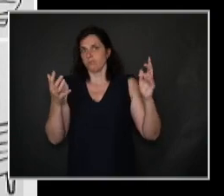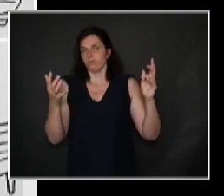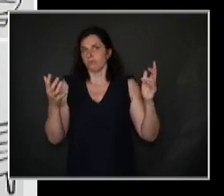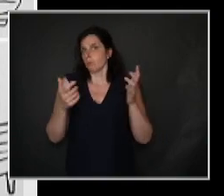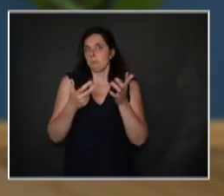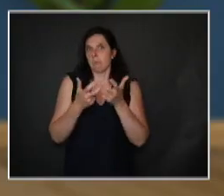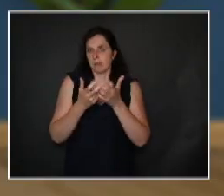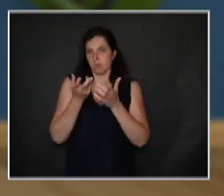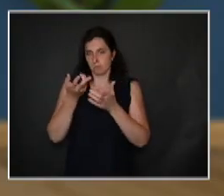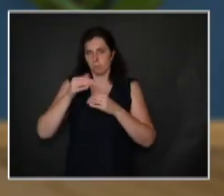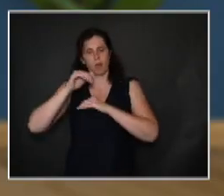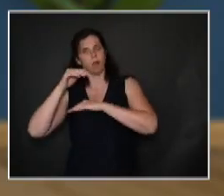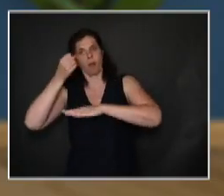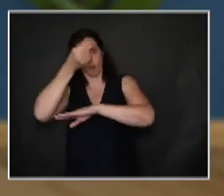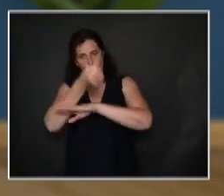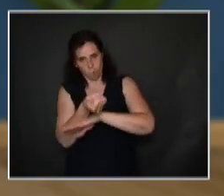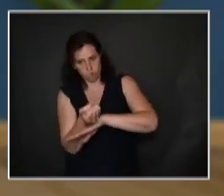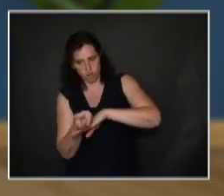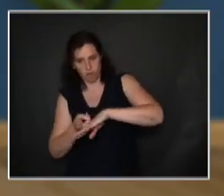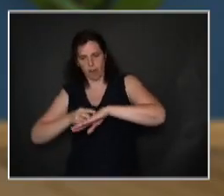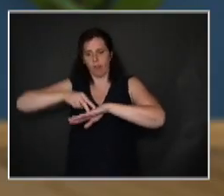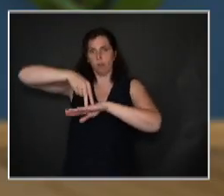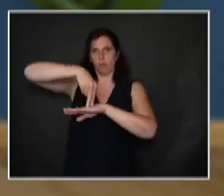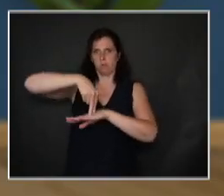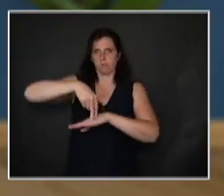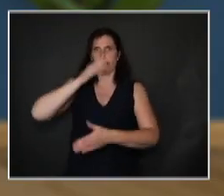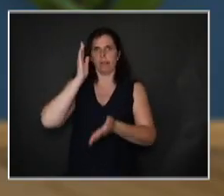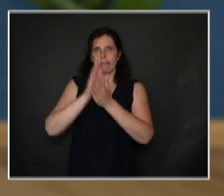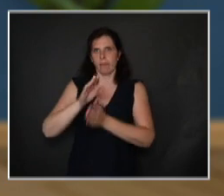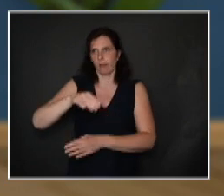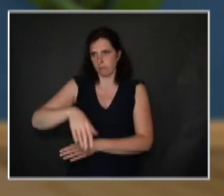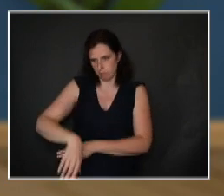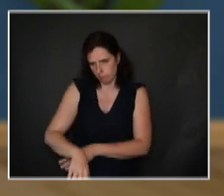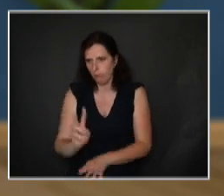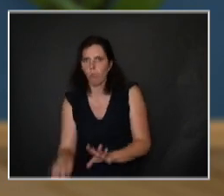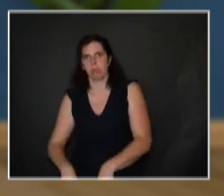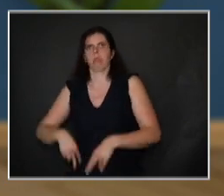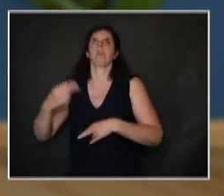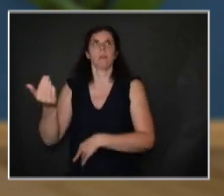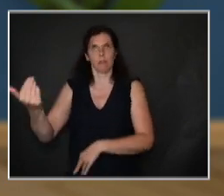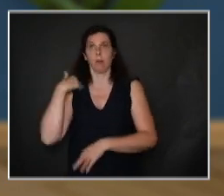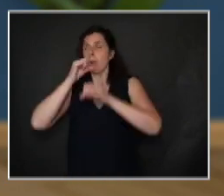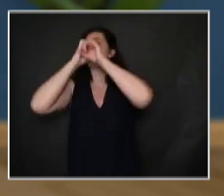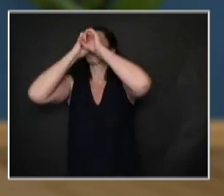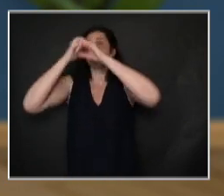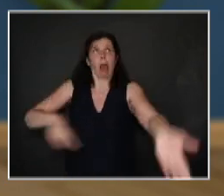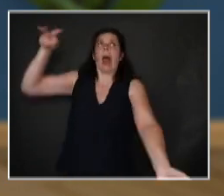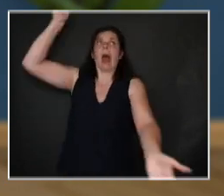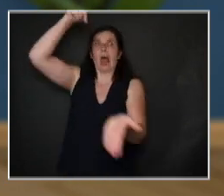quand on passe de la position couchée à la position levée, il faut pas se lever comme si on avait été appelé par le clairon. Il faut